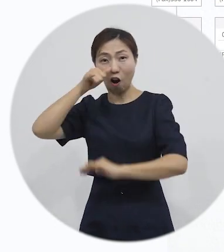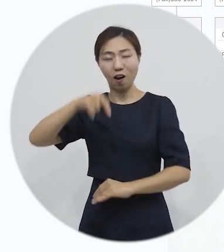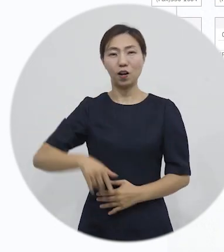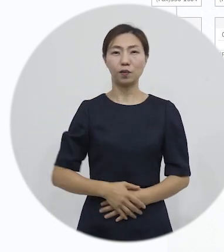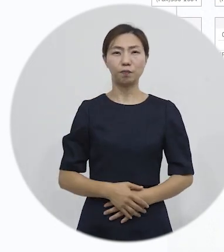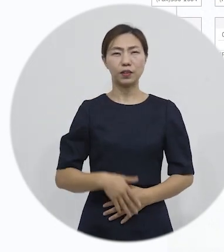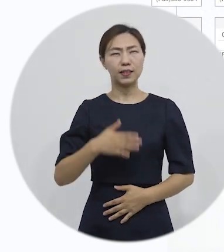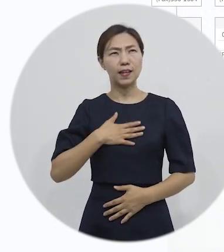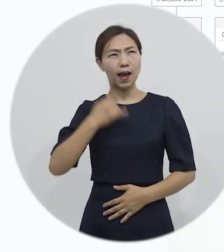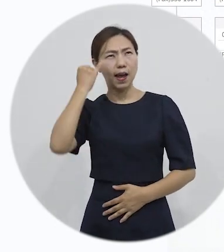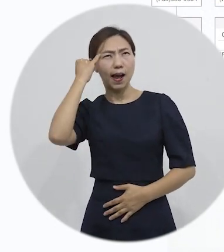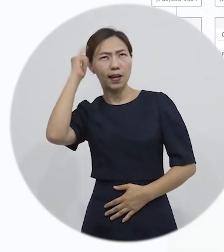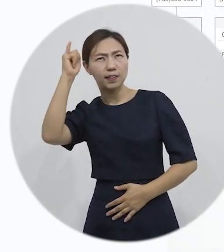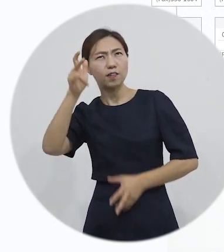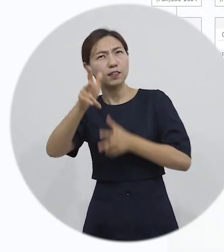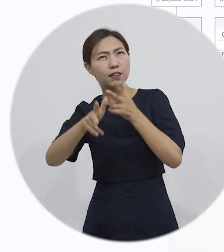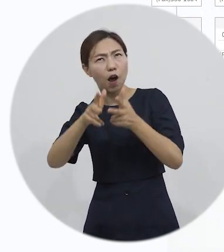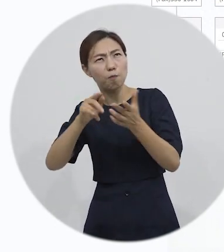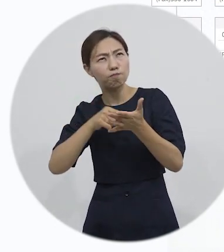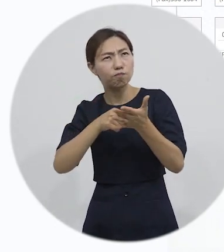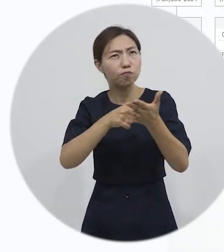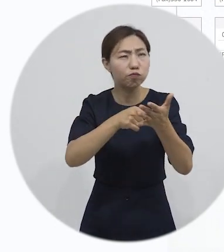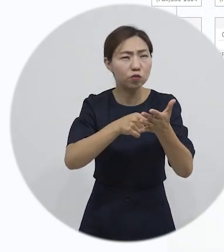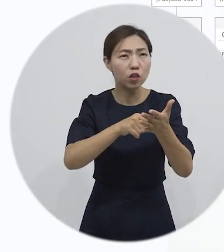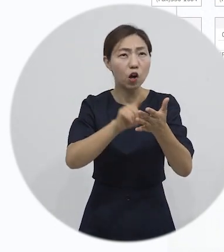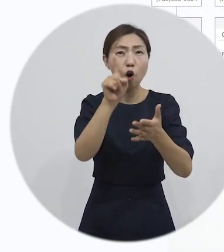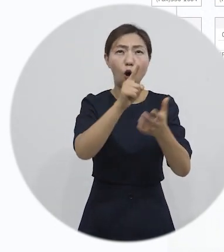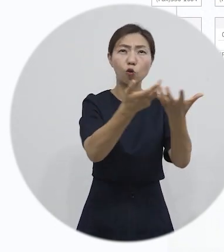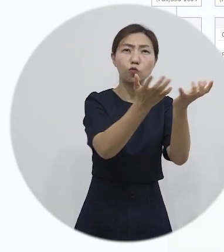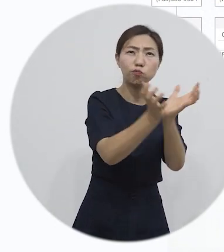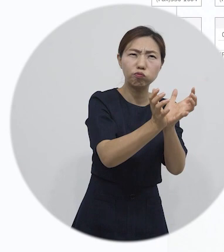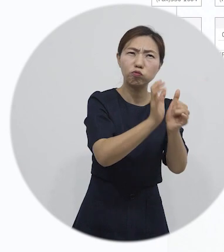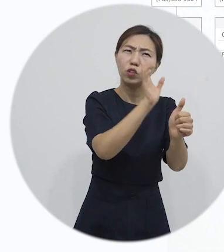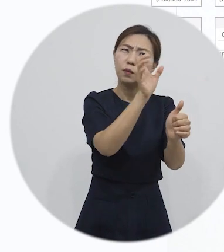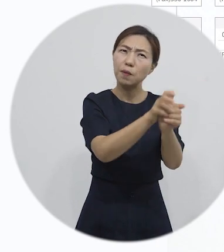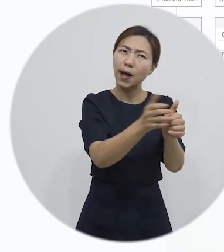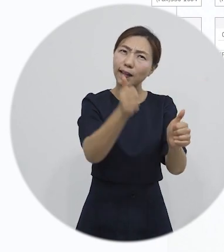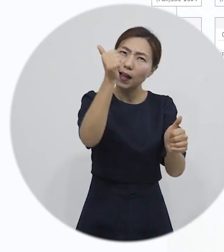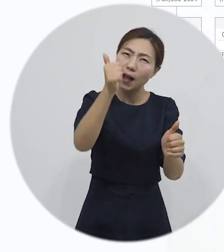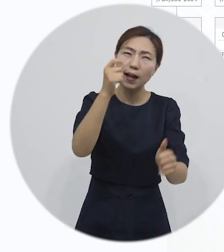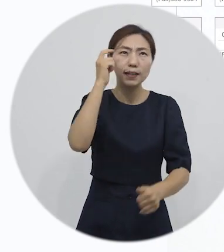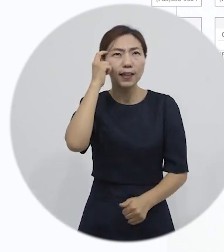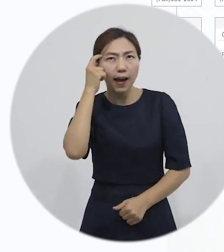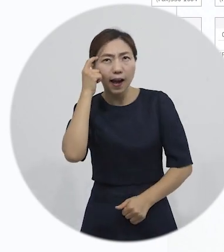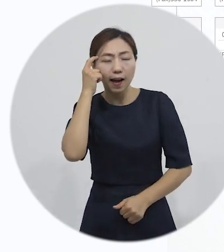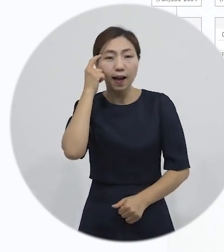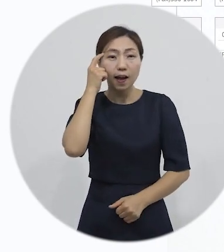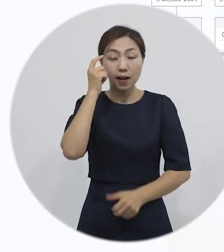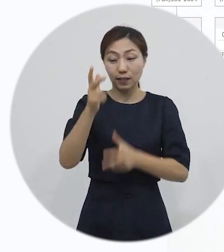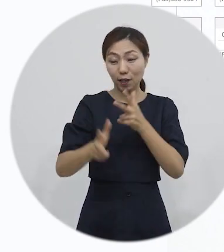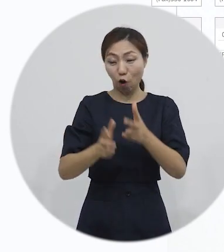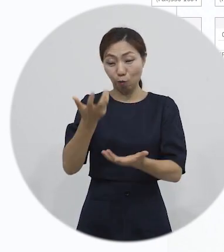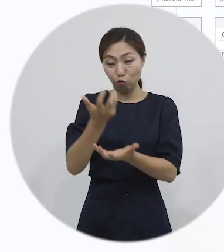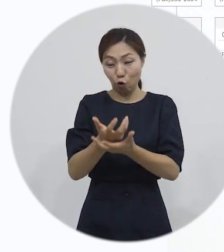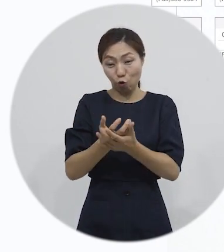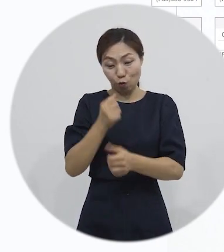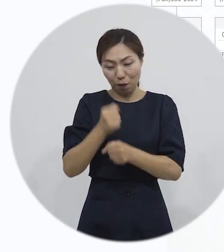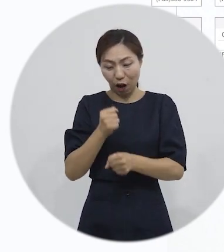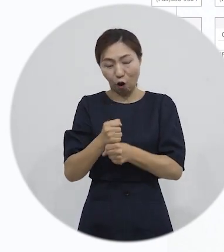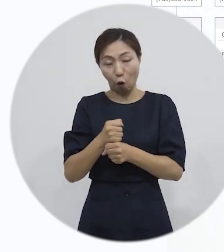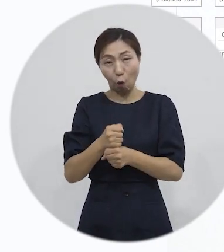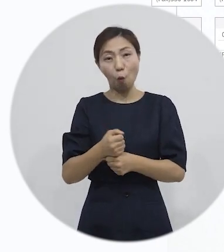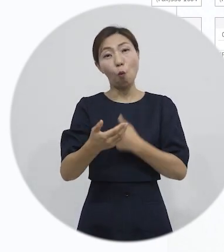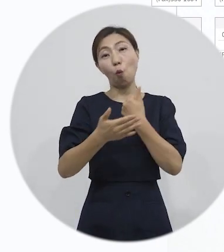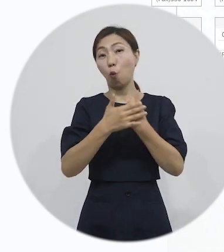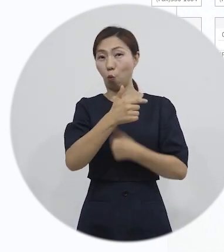할 때, 야, 내가 내는 사업이 어느 부서에서 하는 것이 적절할까 정도를 염두에 두면은요, 사업을 구체화하는 데 도움이